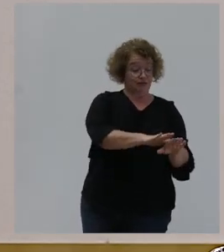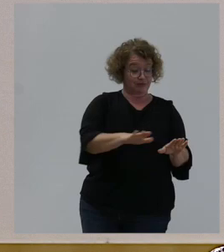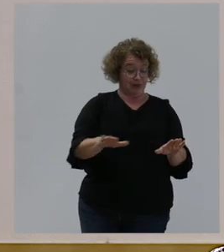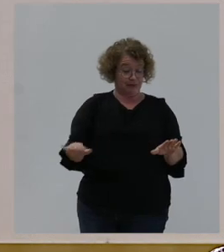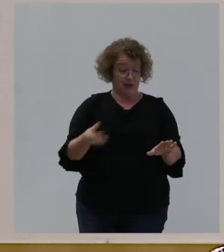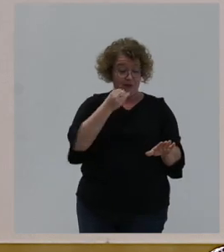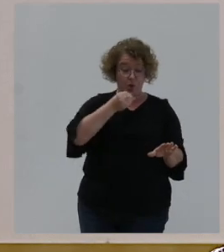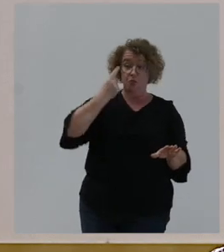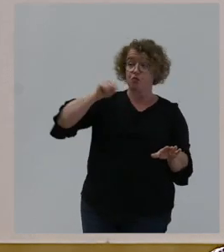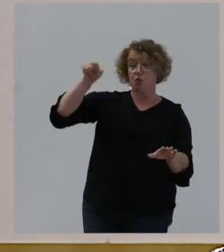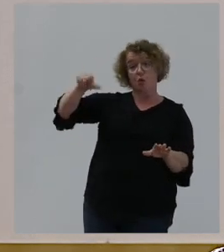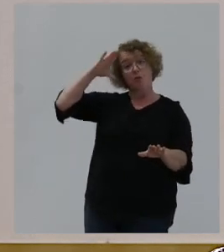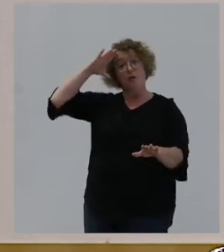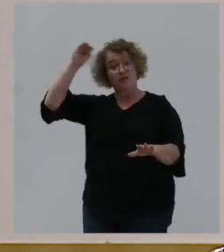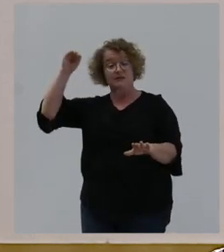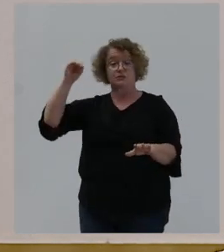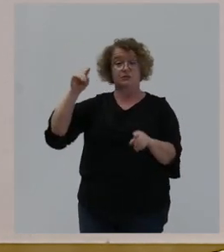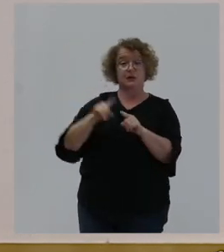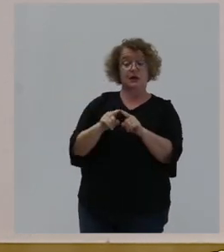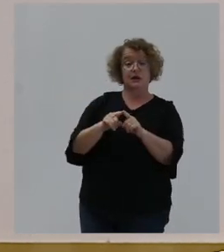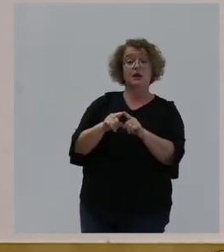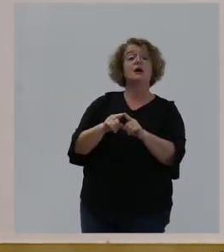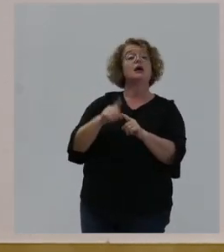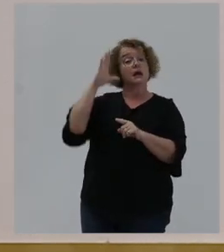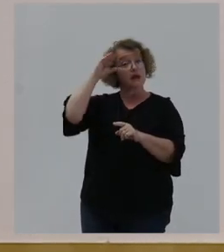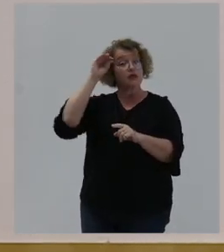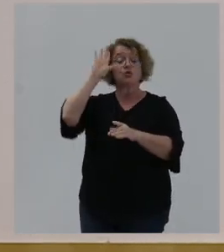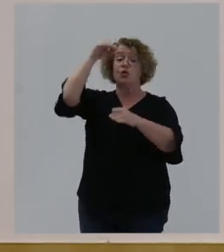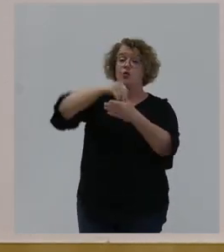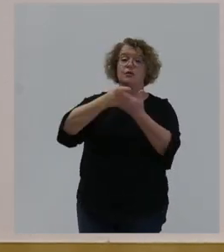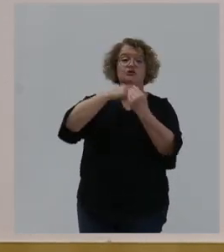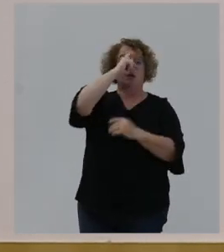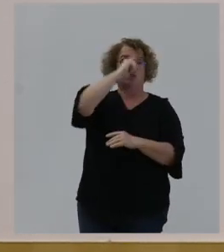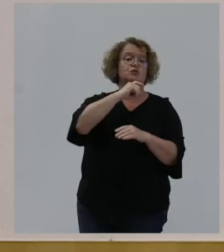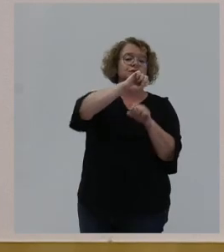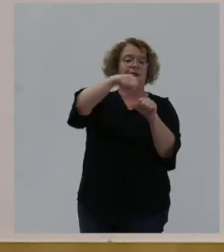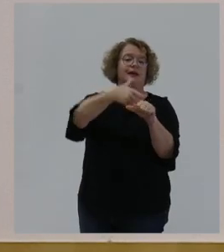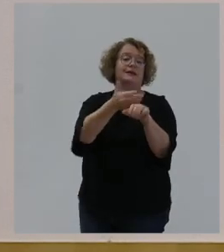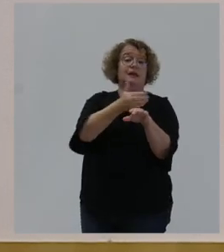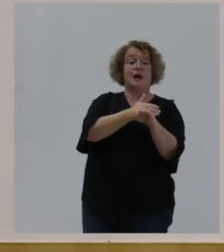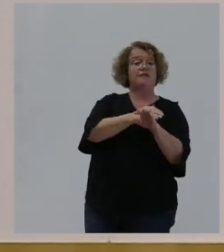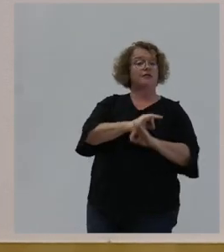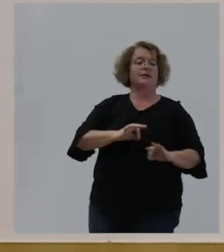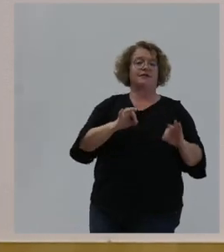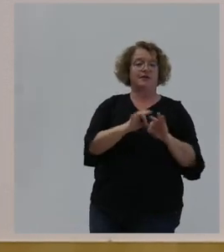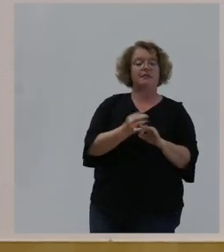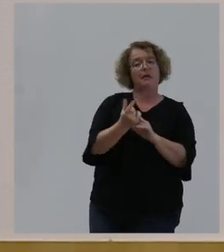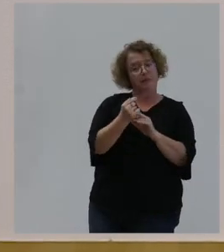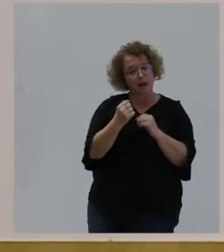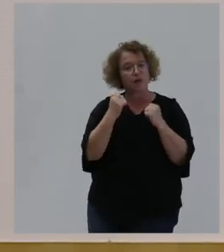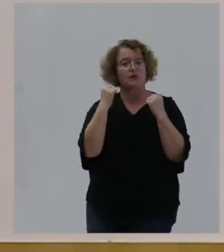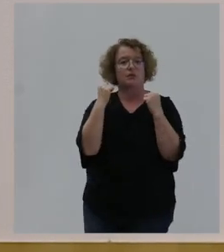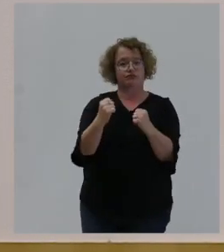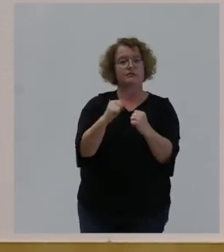et à nos étudiants, y compris au musée d'Aquitaine, que nous n'avions pas auparavant. Et les partenaires sont, je